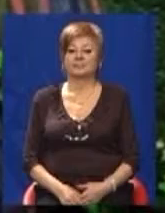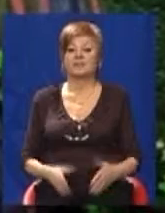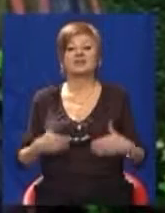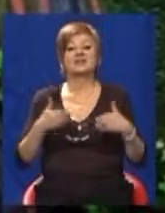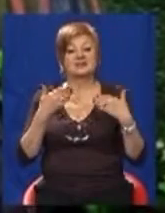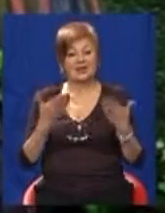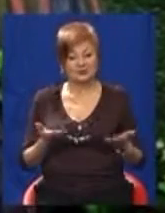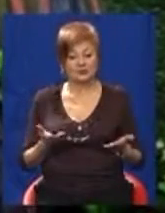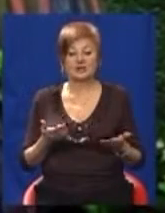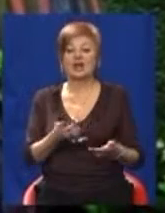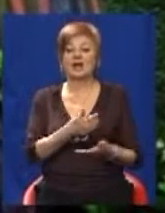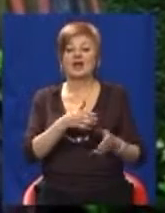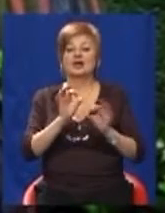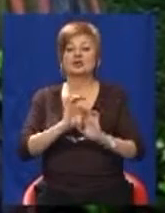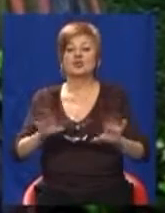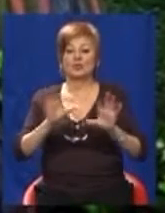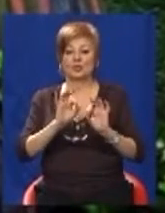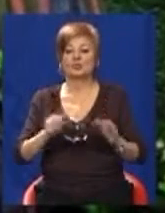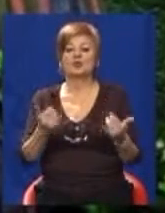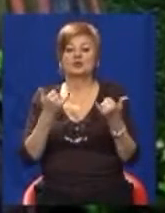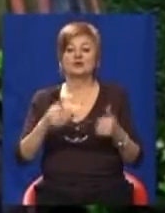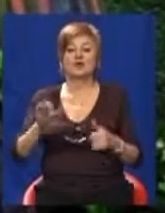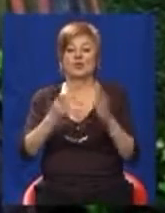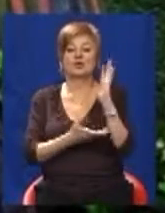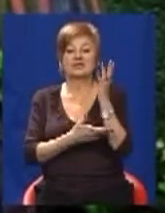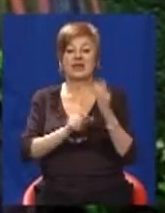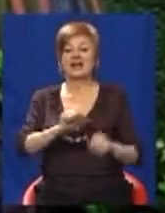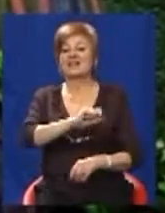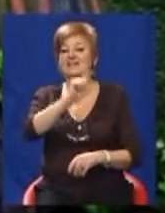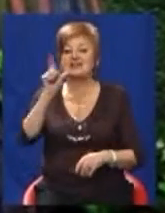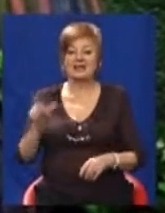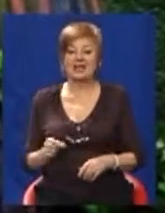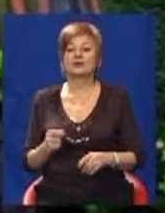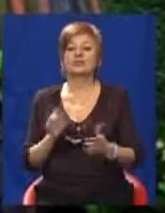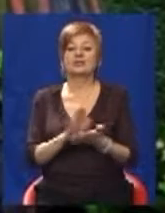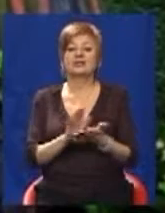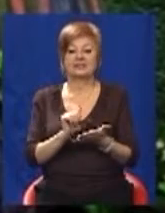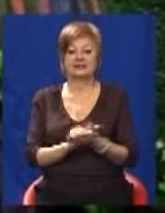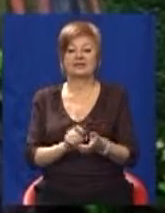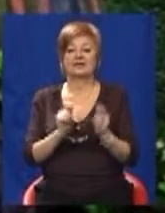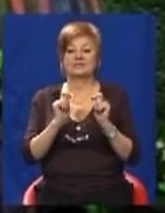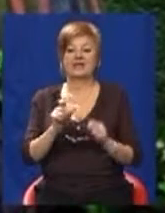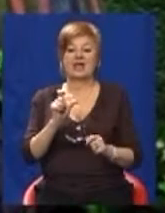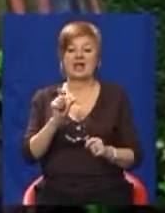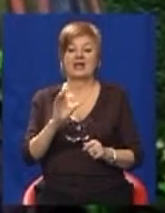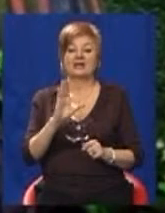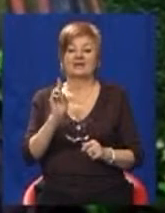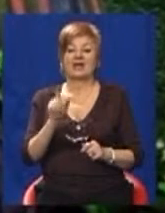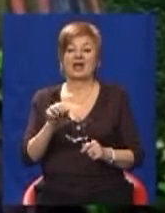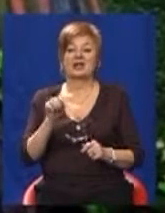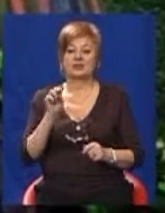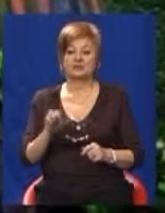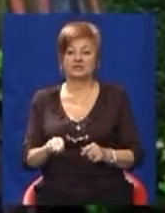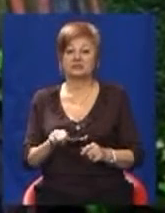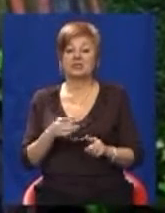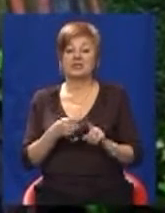Привіт, друзі! Хочу розповісти вам сьогодні про дерево-веселку і назва йому евкаліпт. Якщо поглянути на